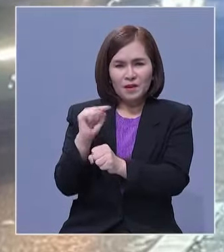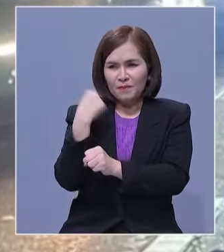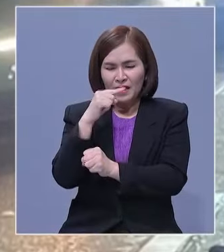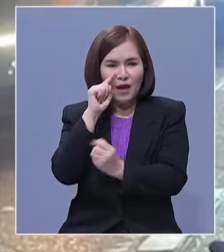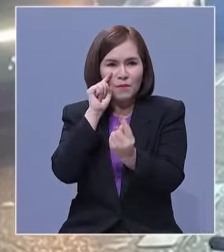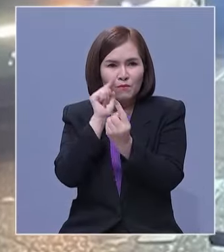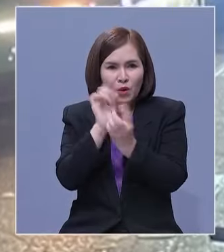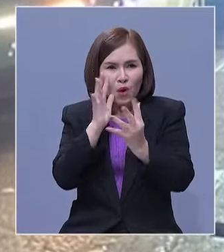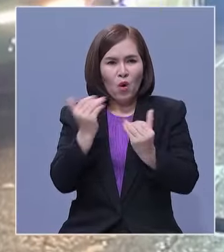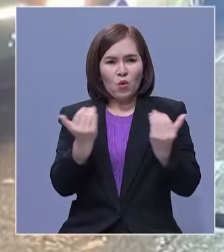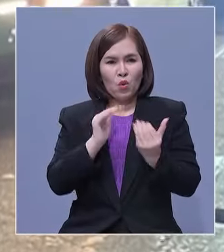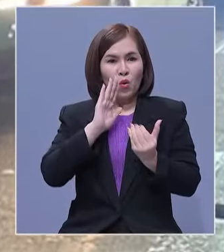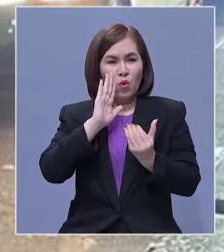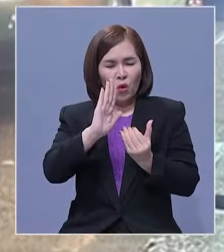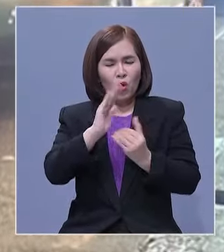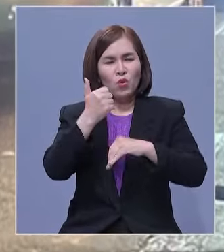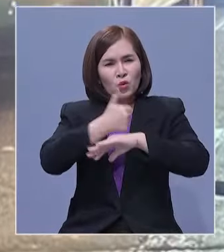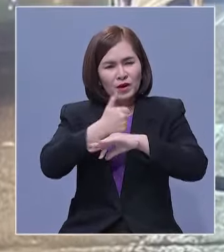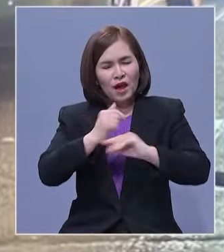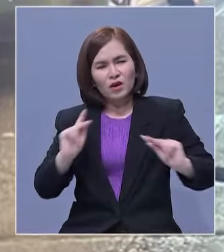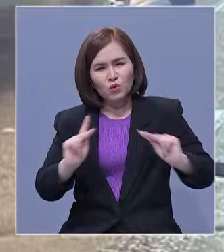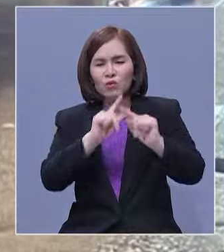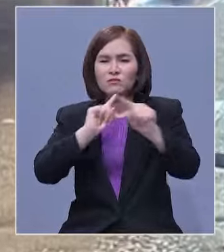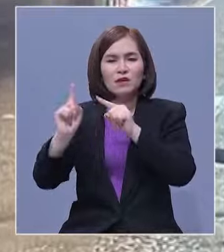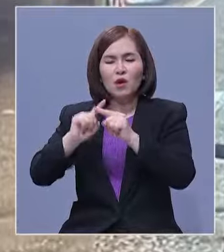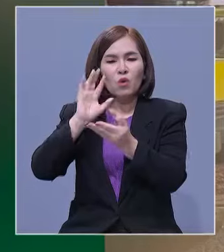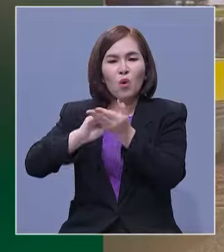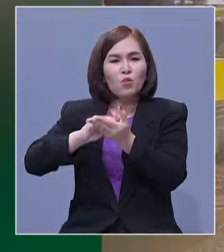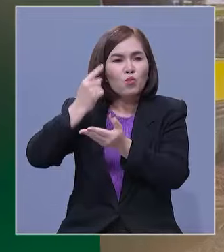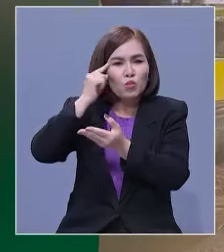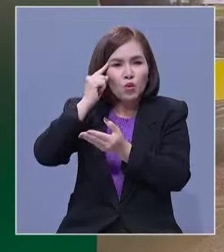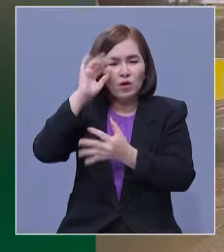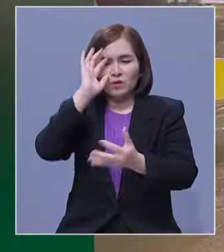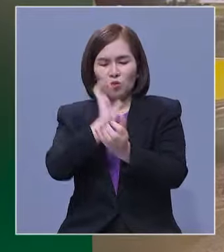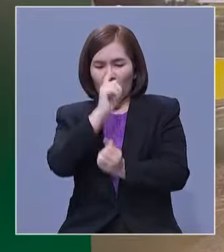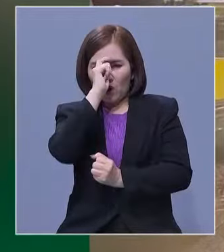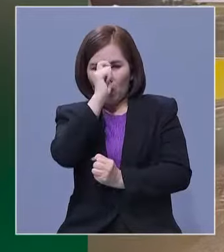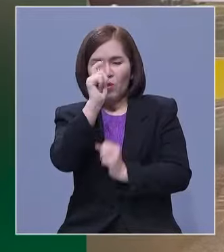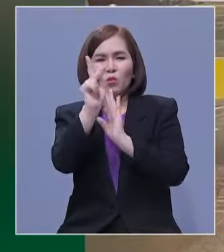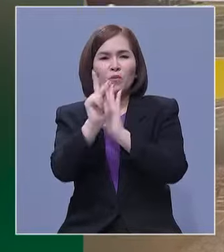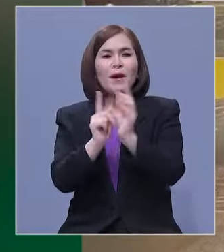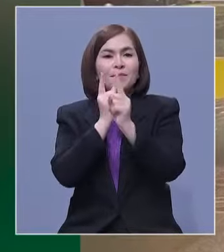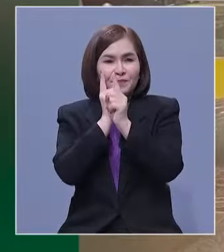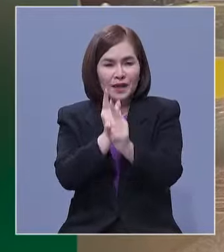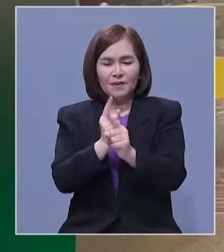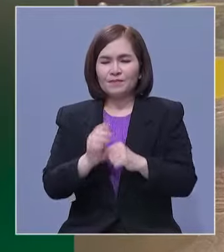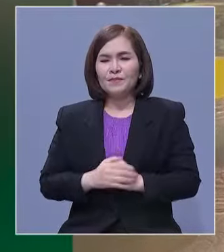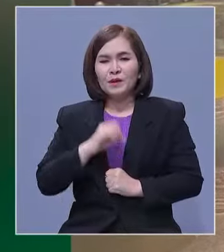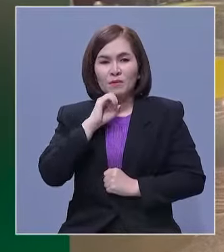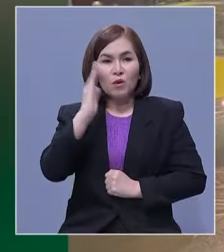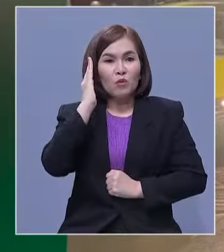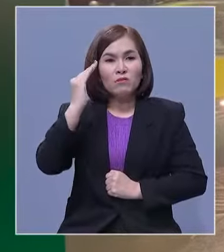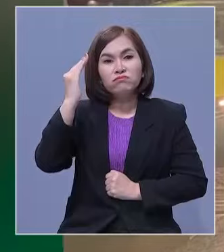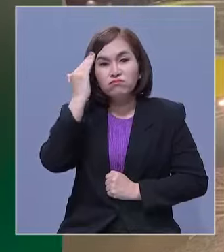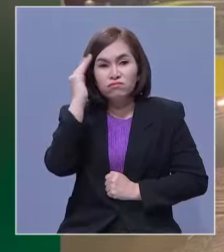อ่ะเป็นใครเป็นลูกของรัฐมนตรีอะไรอย่างเงี้นะฮะคือพยายามทำตามขั้นตอนตามกฎหมายทุกอย่างเลยในระหว่างแจ้งข้อกล่าวหาเนี่ย